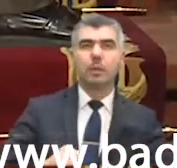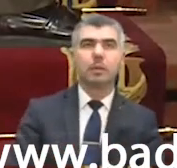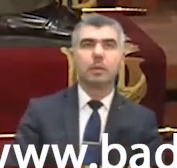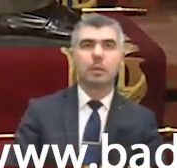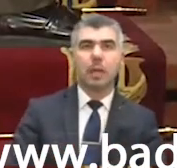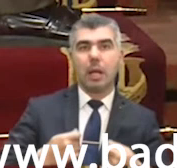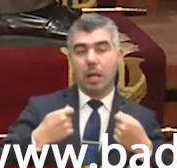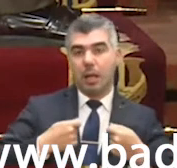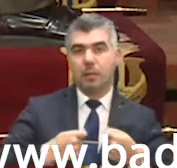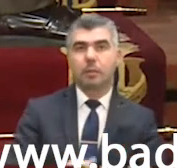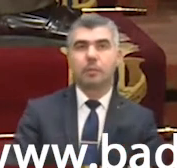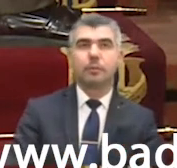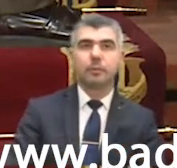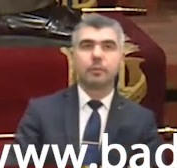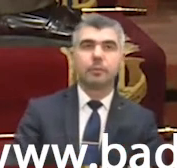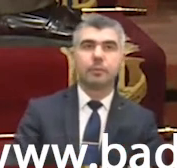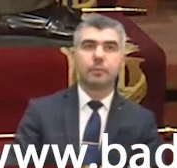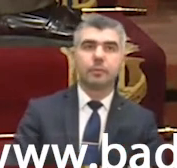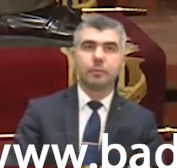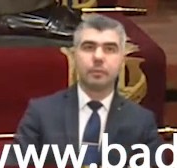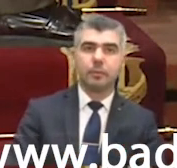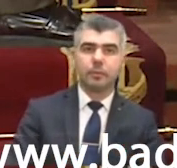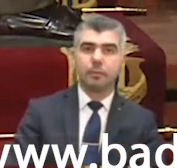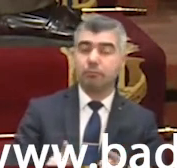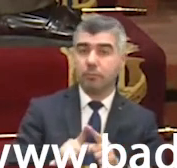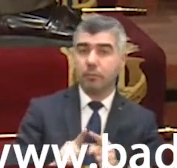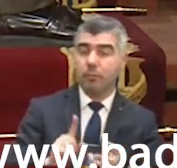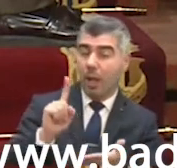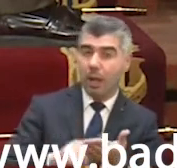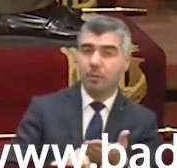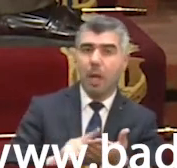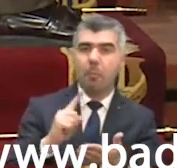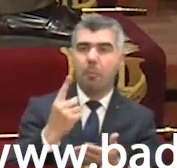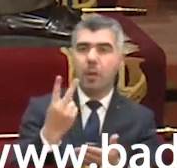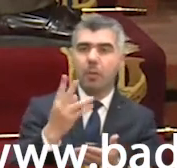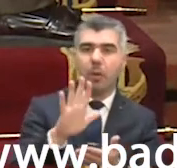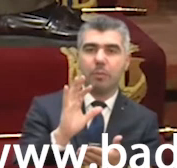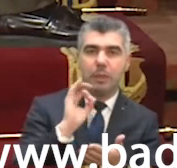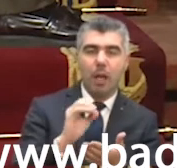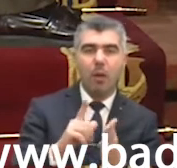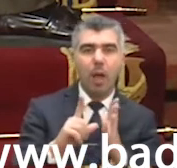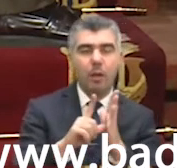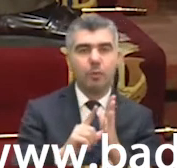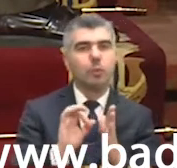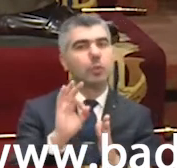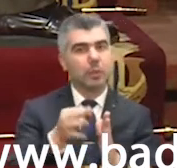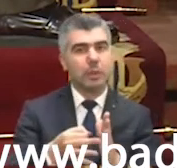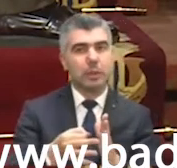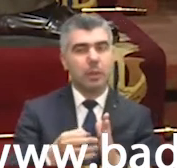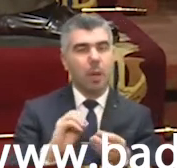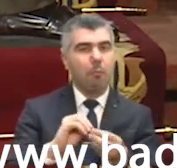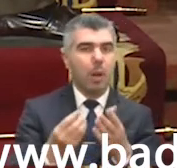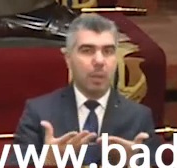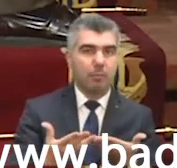سيد الرئيس، هذه القضية ديال تفعيل المادة 152 طرح إشكال حقيقي، لأن حنا